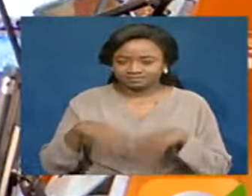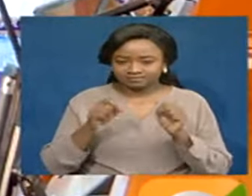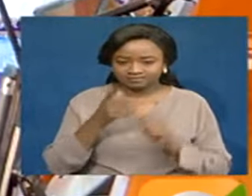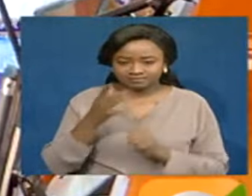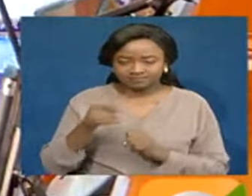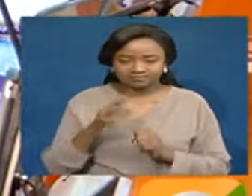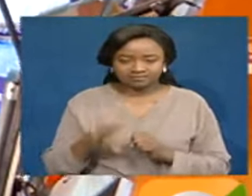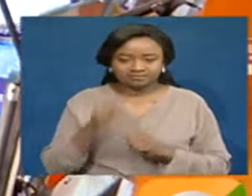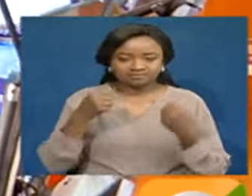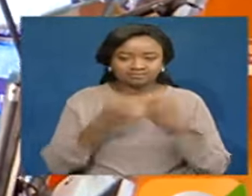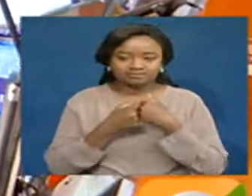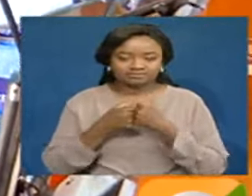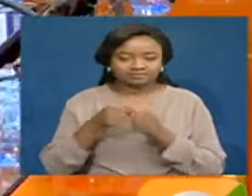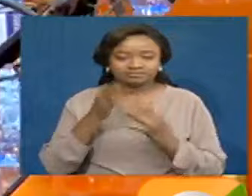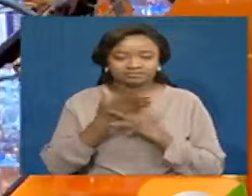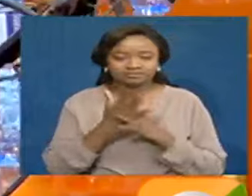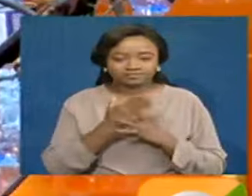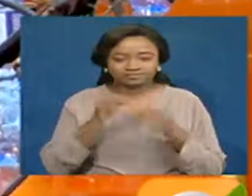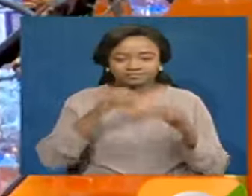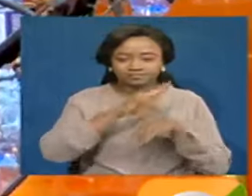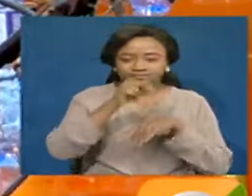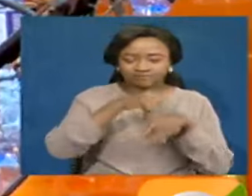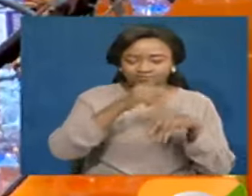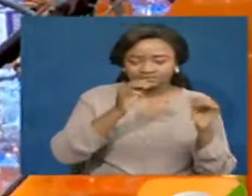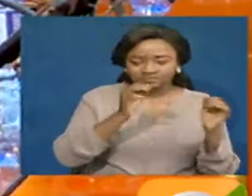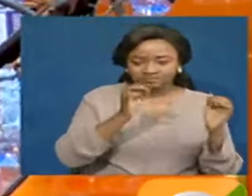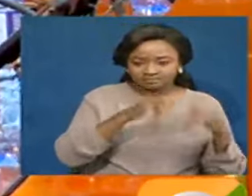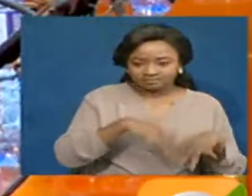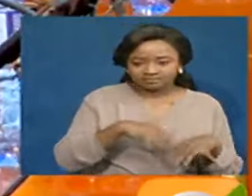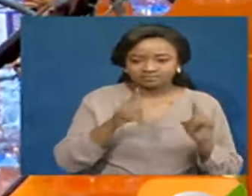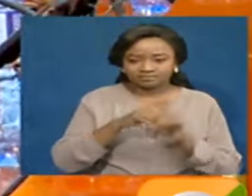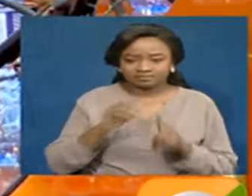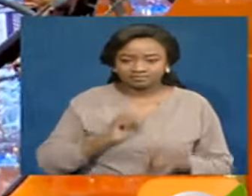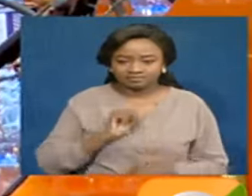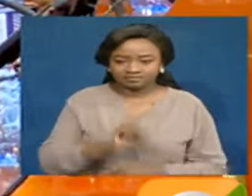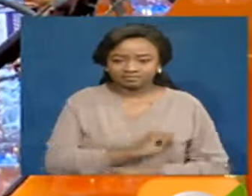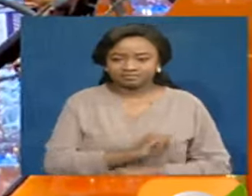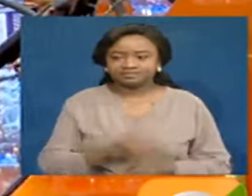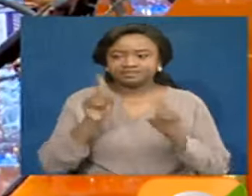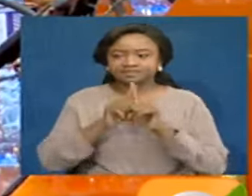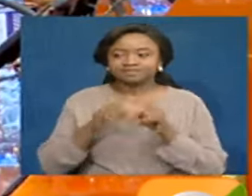ya bunge la kitaifa na seneti. Me, I was hoping because the tone that had been taken,